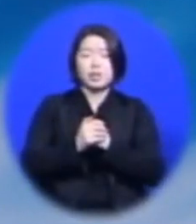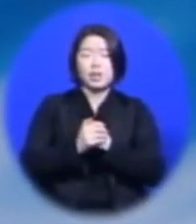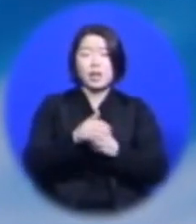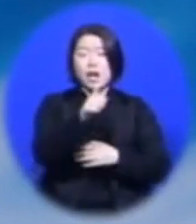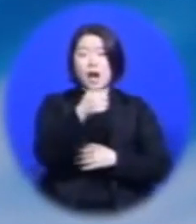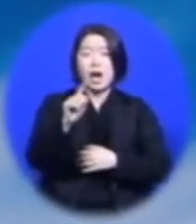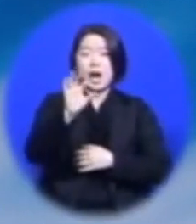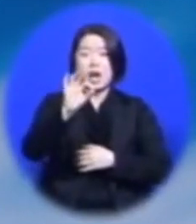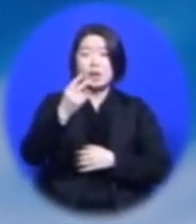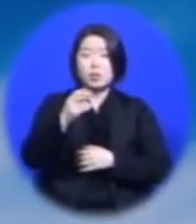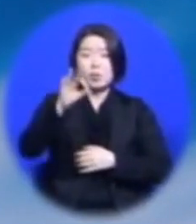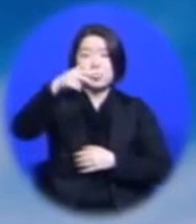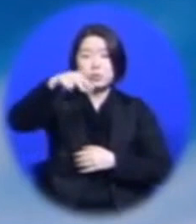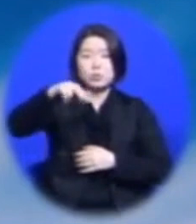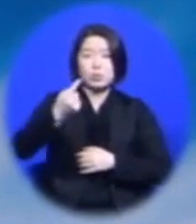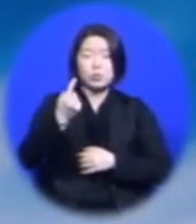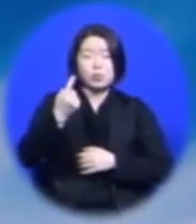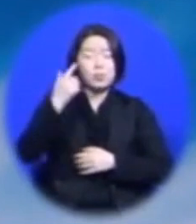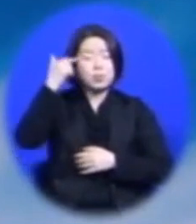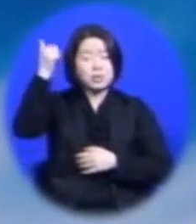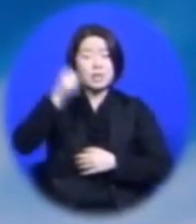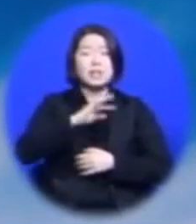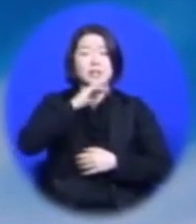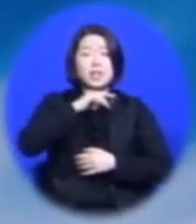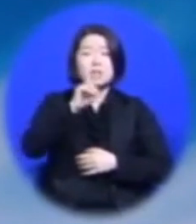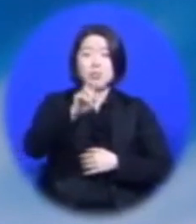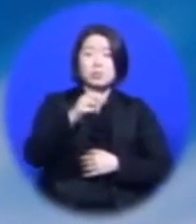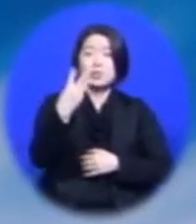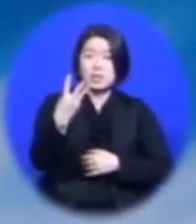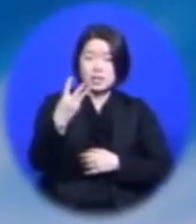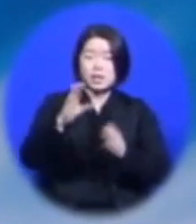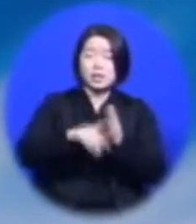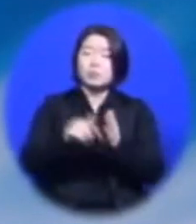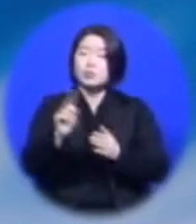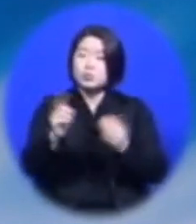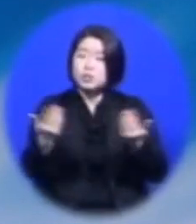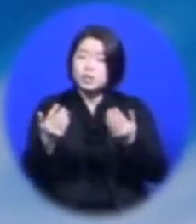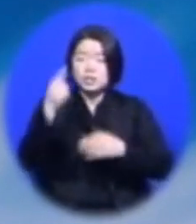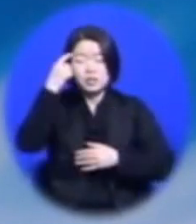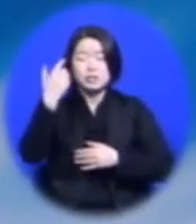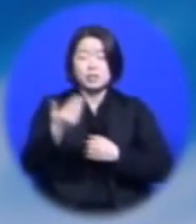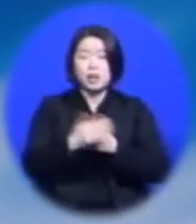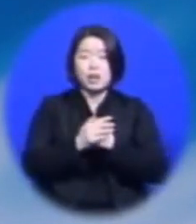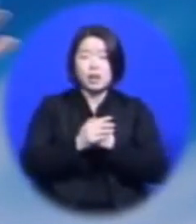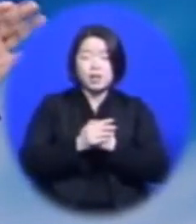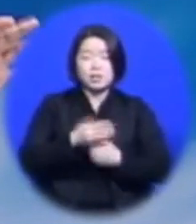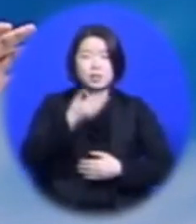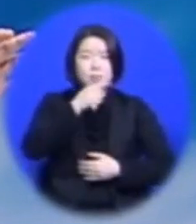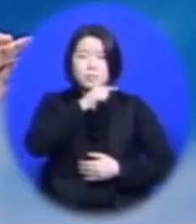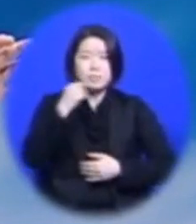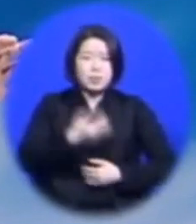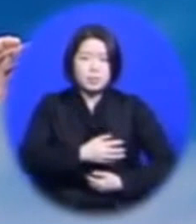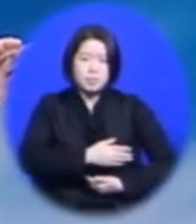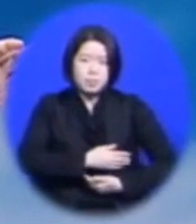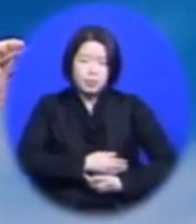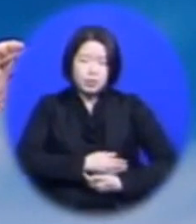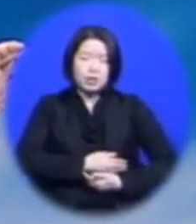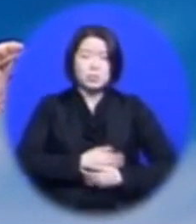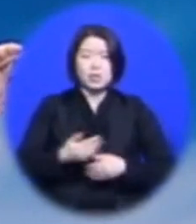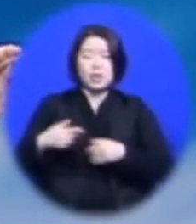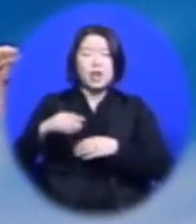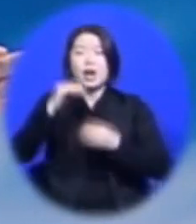하용조 목사님이 23살 때 무슨 일이 있었는가? 그는 폐결핵으로 휴학하고 요양을 해야 됐습니다.